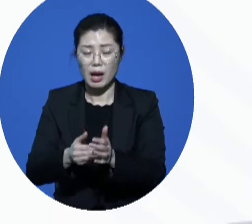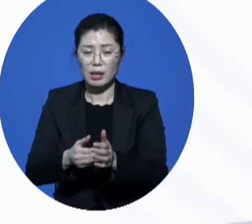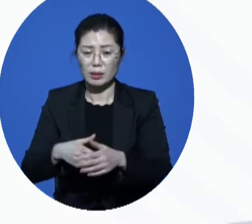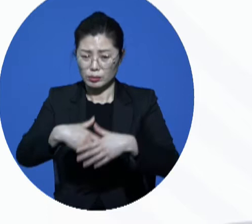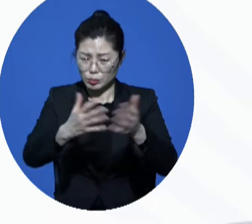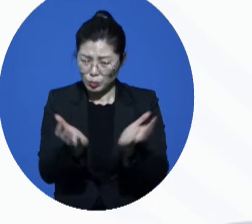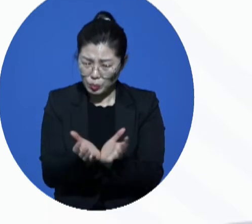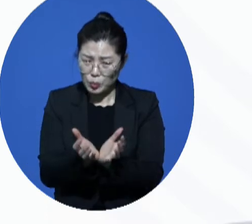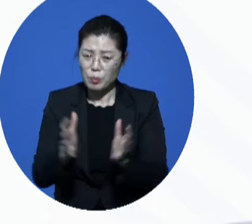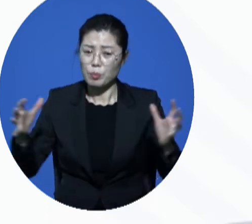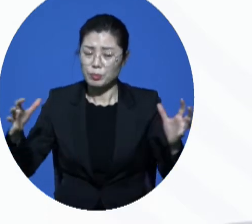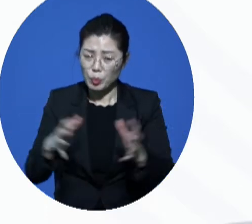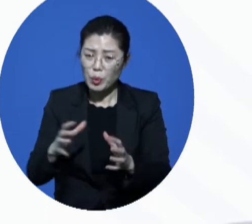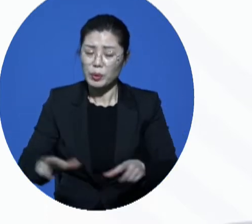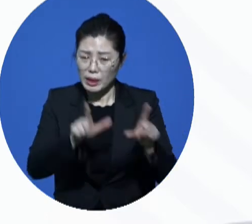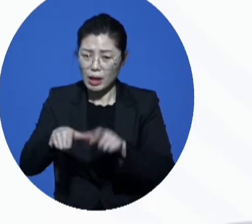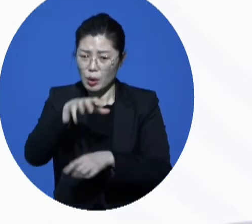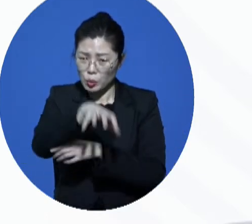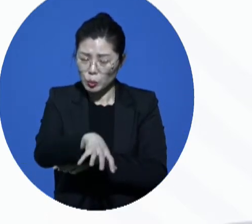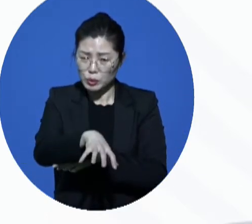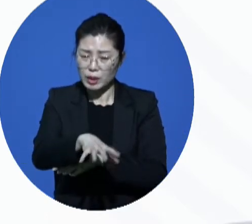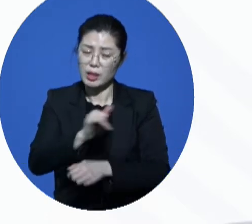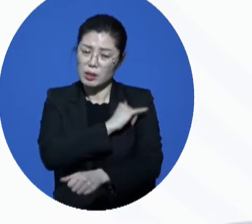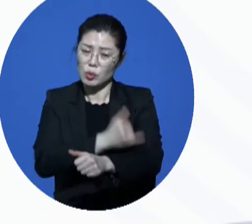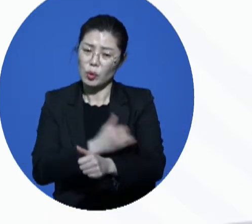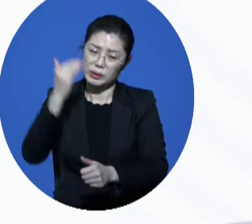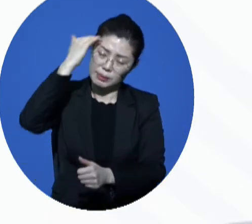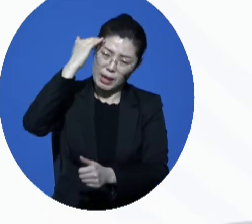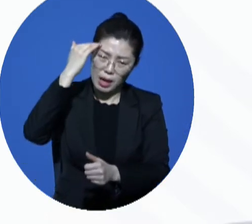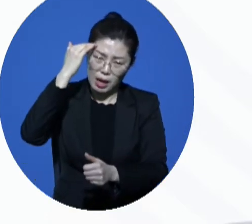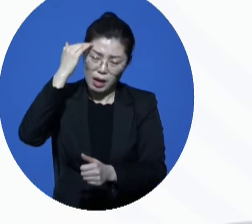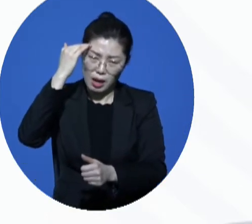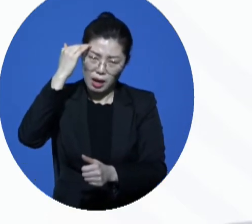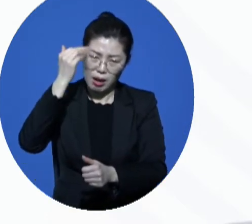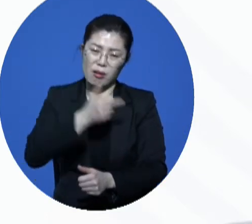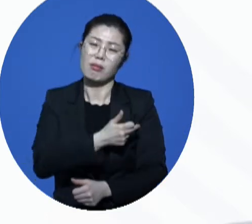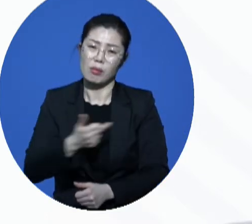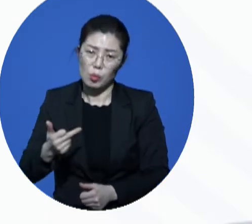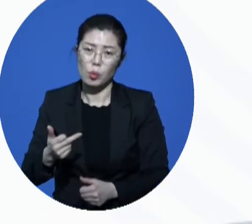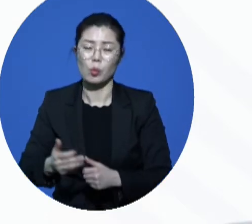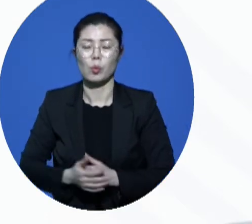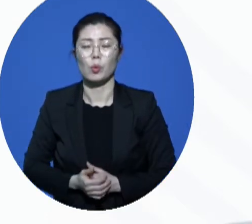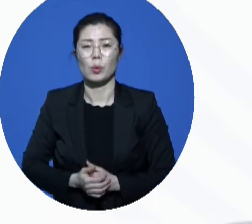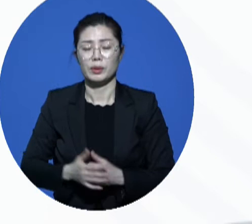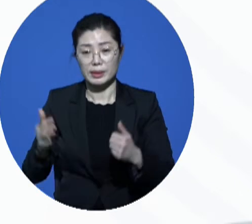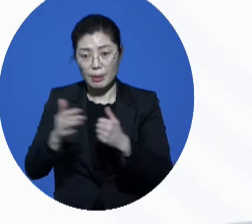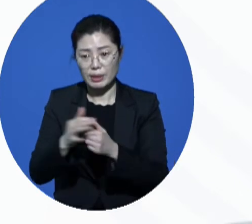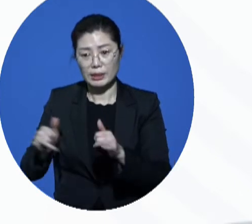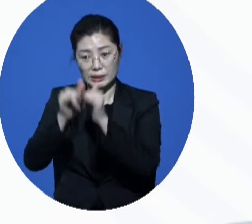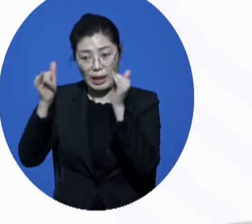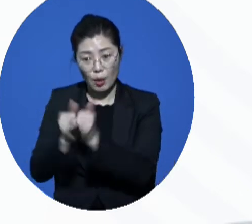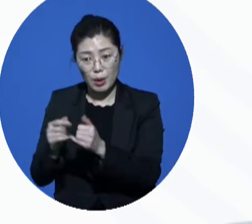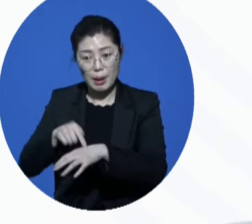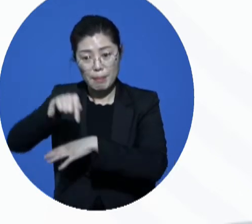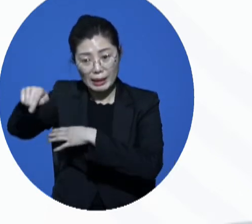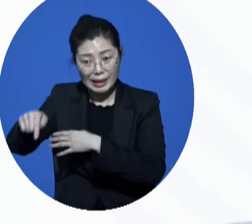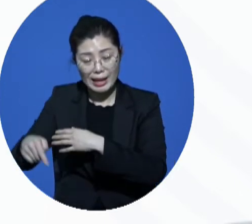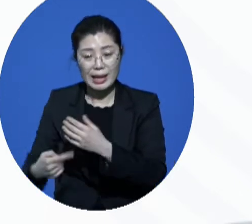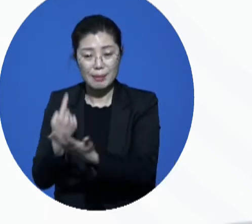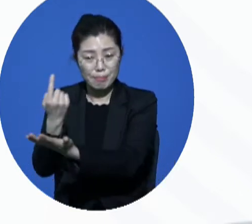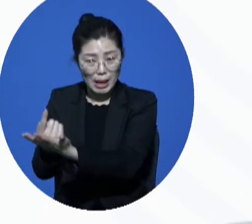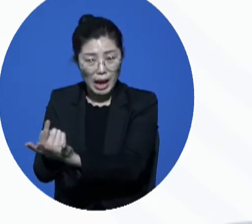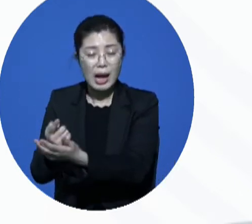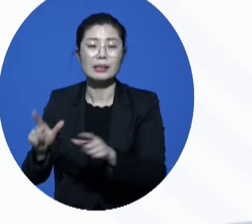침해의 우려가 높은 거주 시설의 장애인들에게 즉각적인 탈시설이 가능하도록 물적 인적 자원을 제공하는